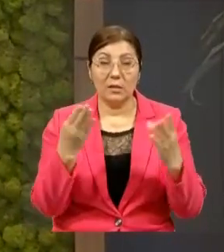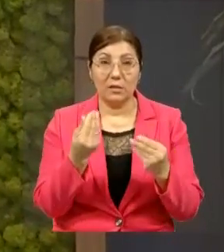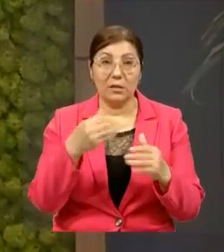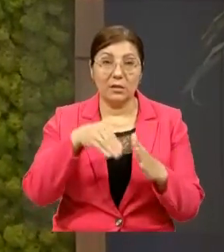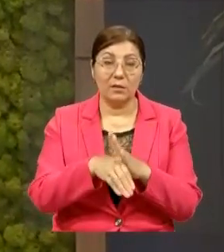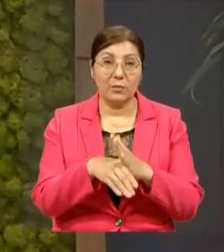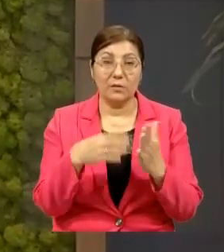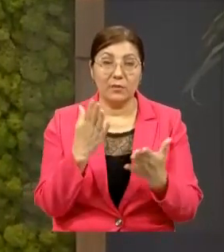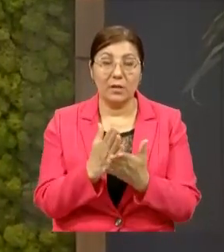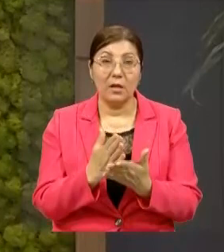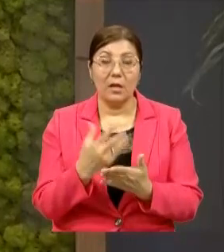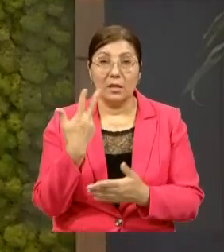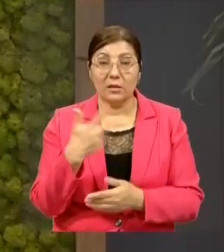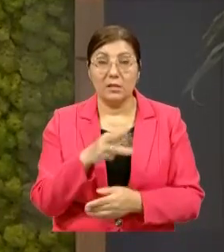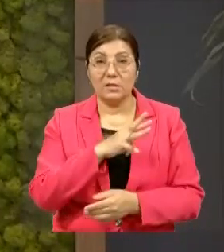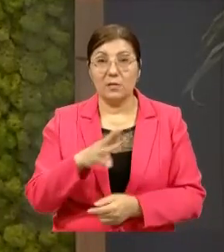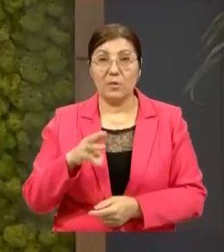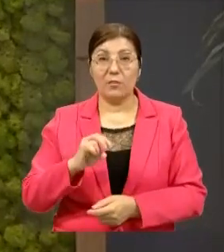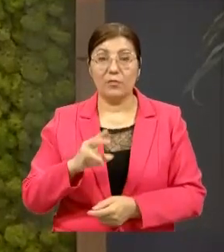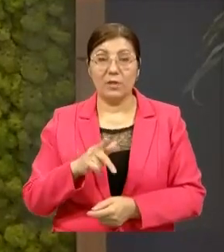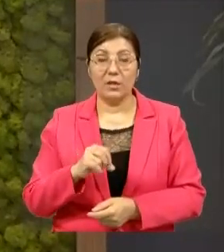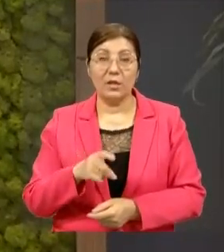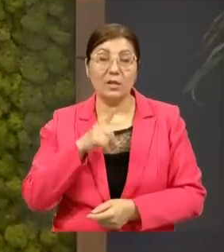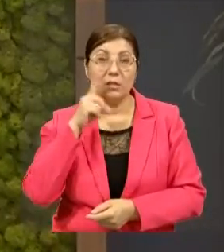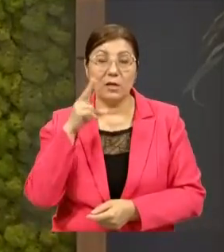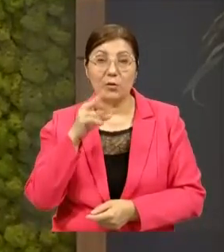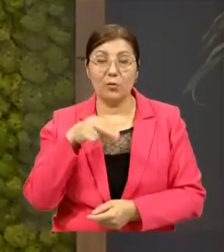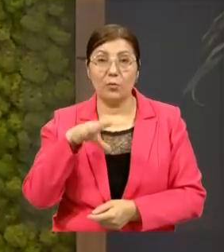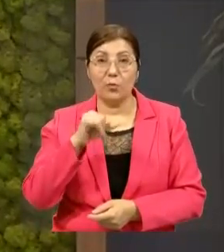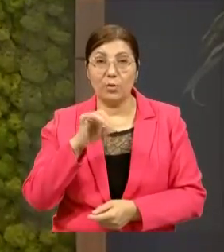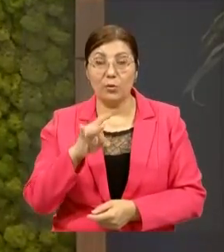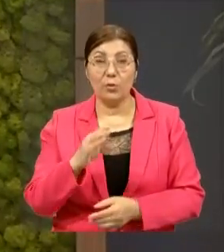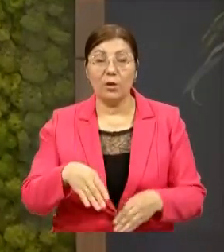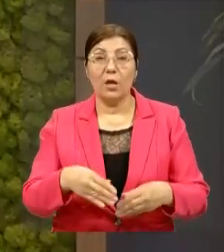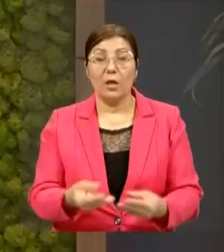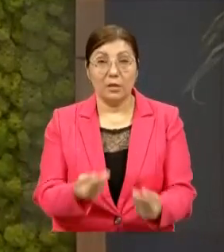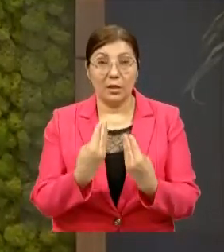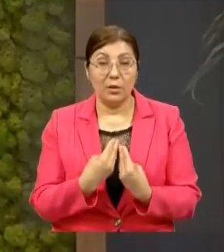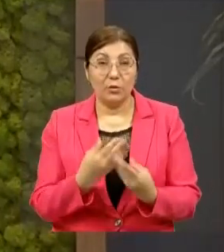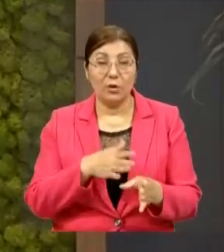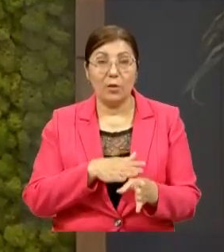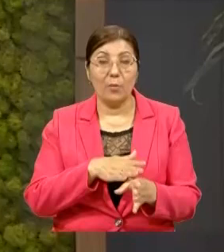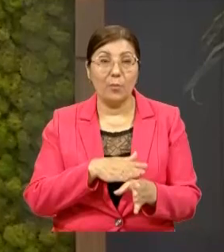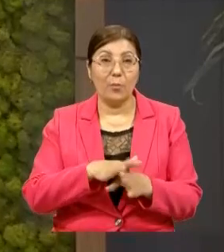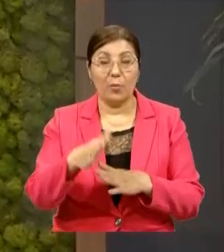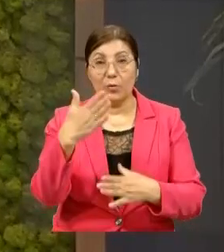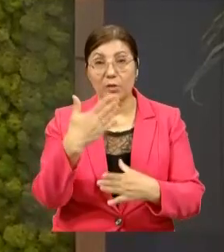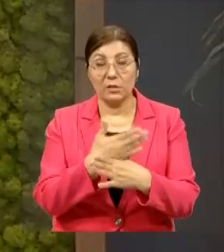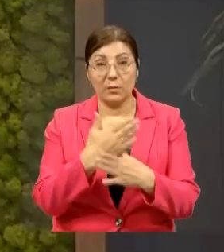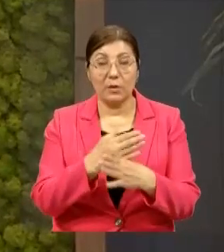будет около 30 млрд тенги зелёный коридор даёт нам полное сопровождение